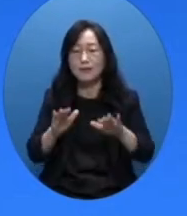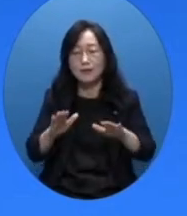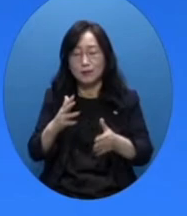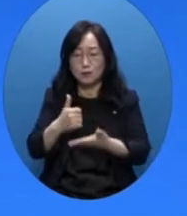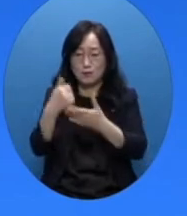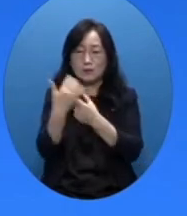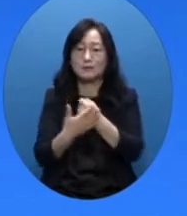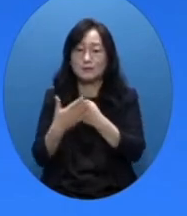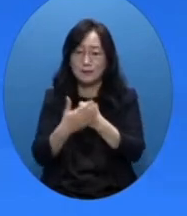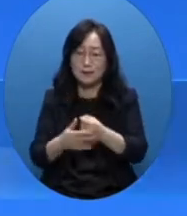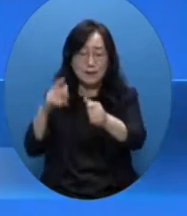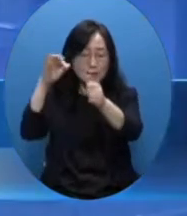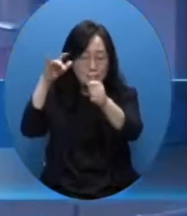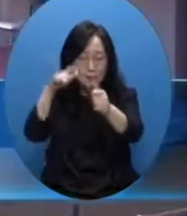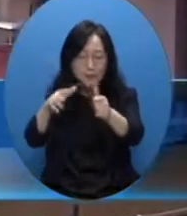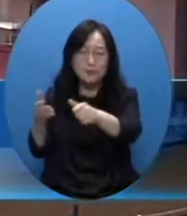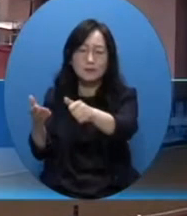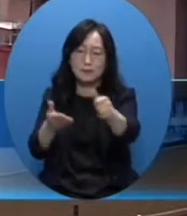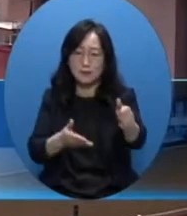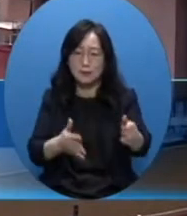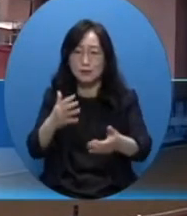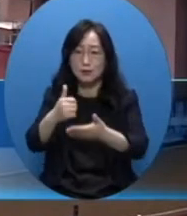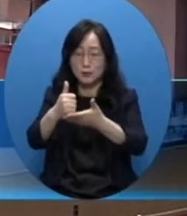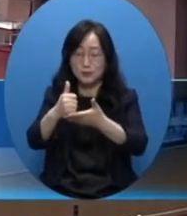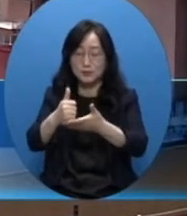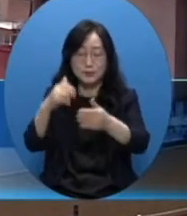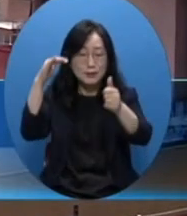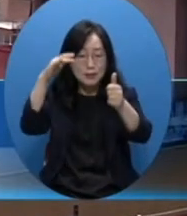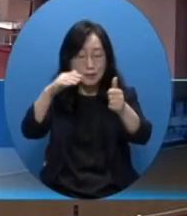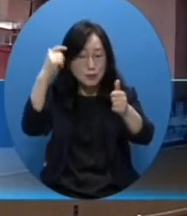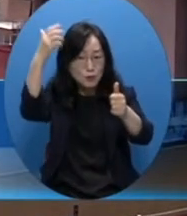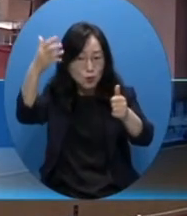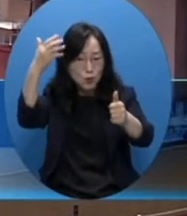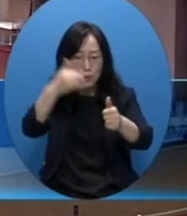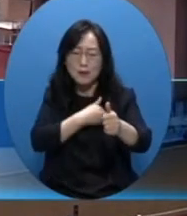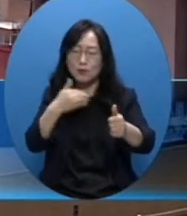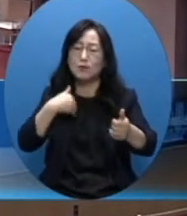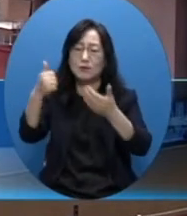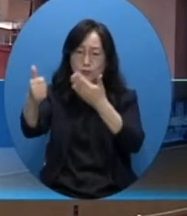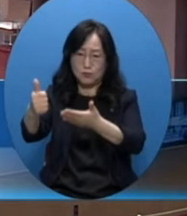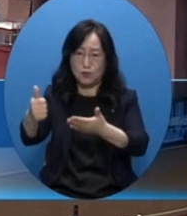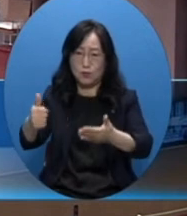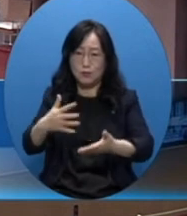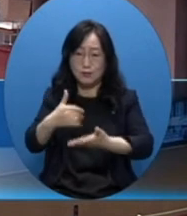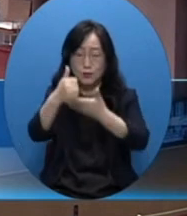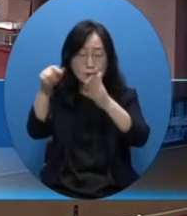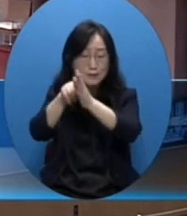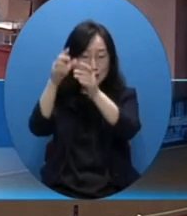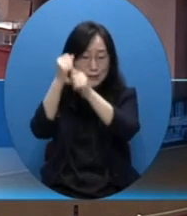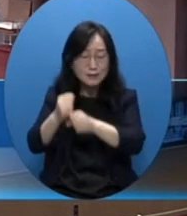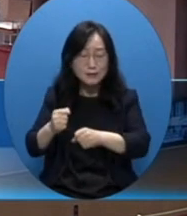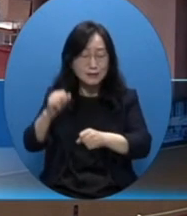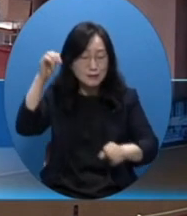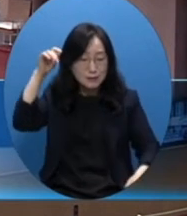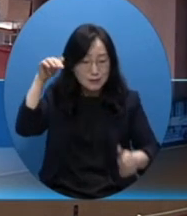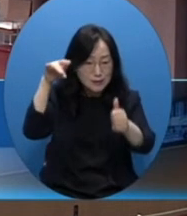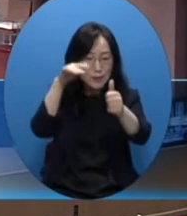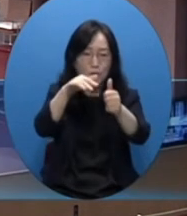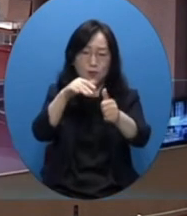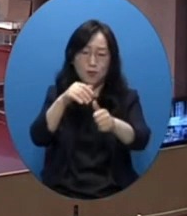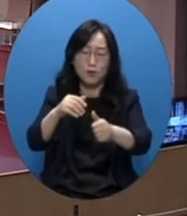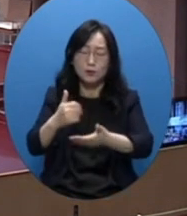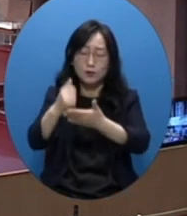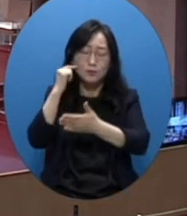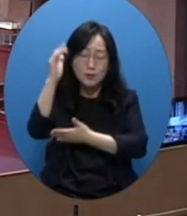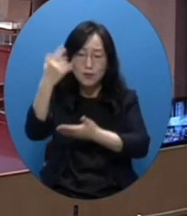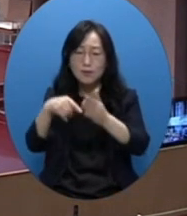은혜를 사모해야 됩니다. 주님께서 사모하는 영혼을 만족해 주십니다. 우리가 주님 의지해서 항상 사모하며 주님의 영광을